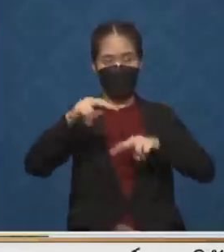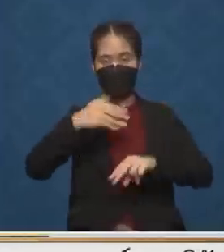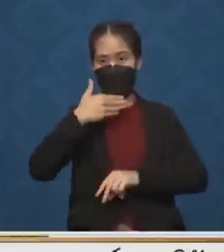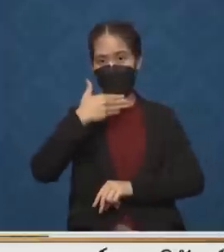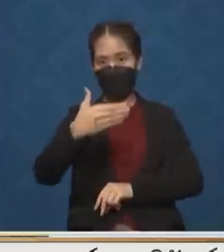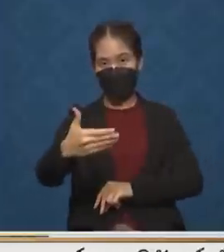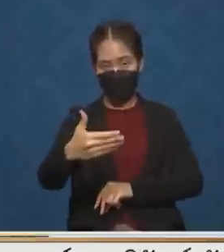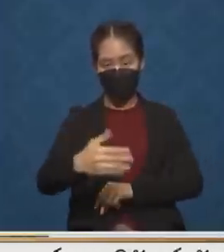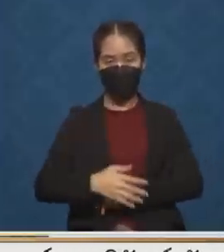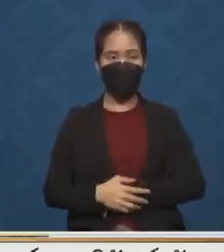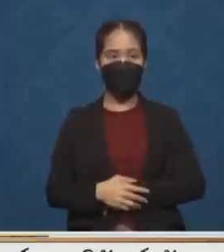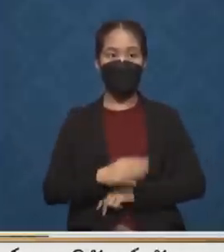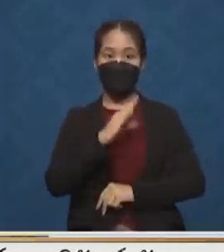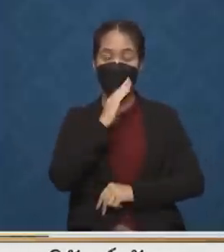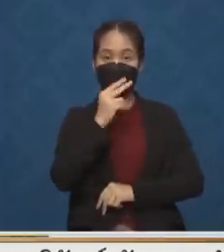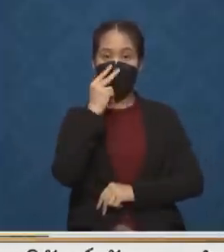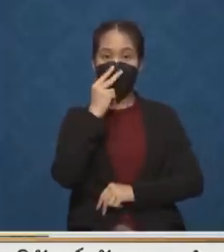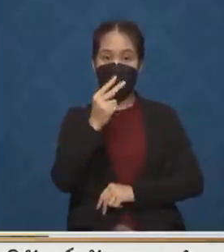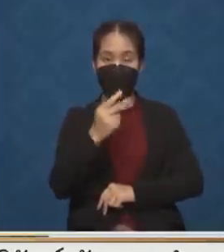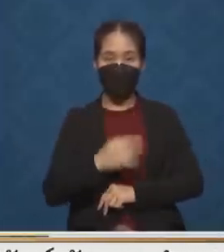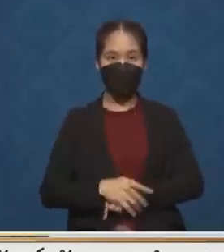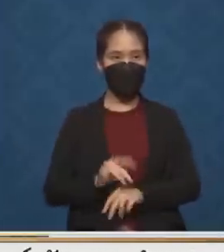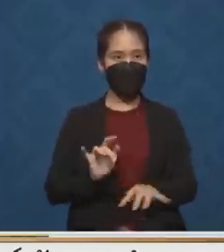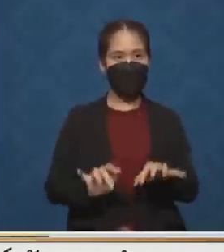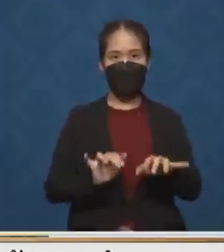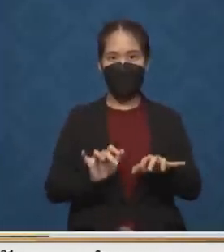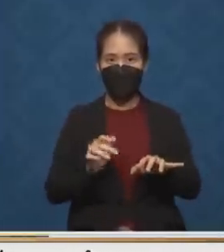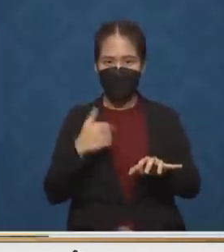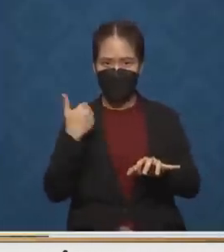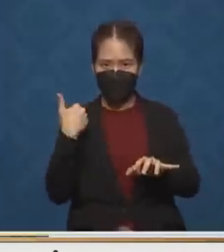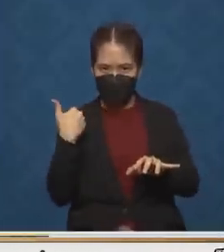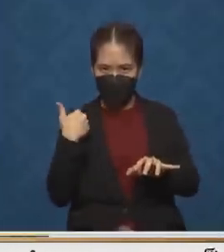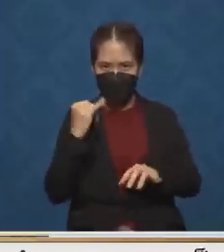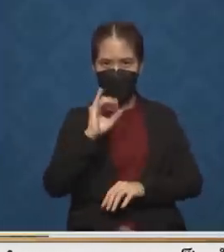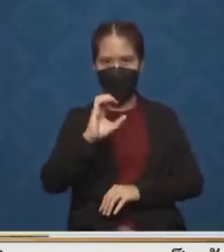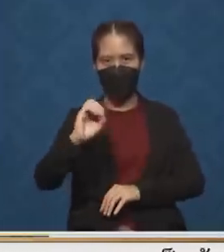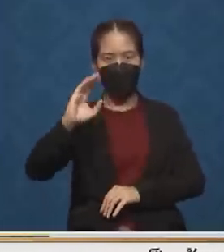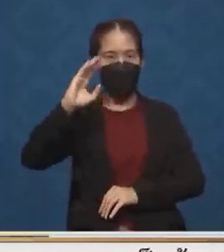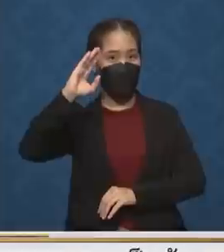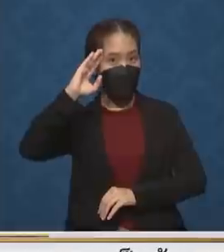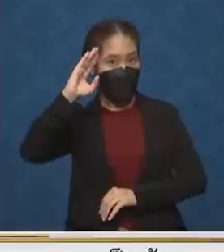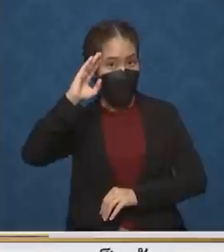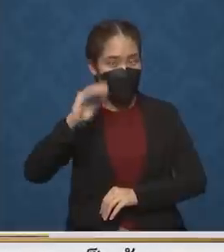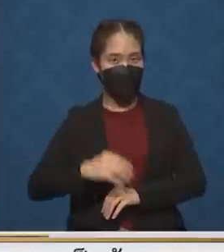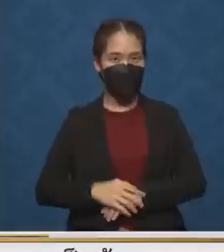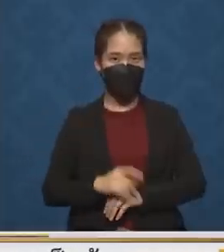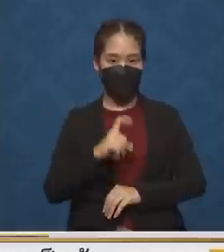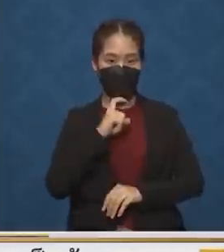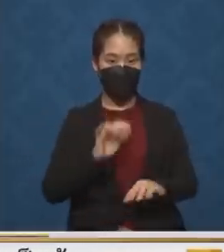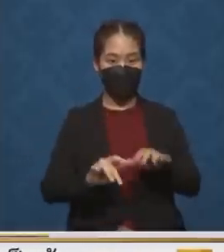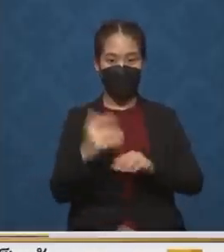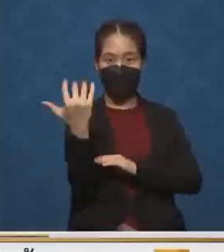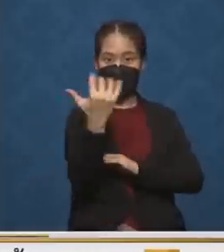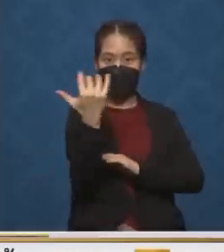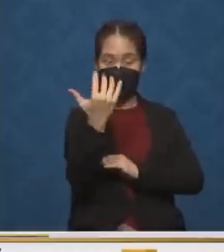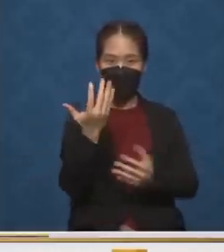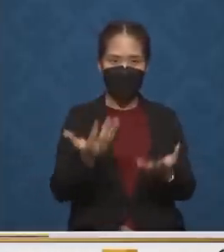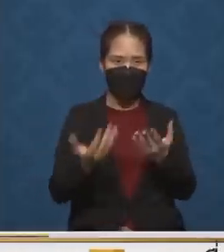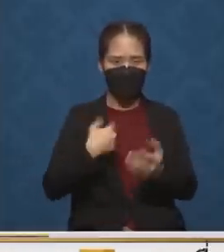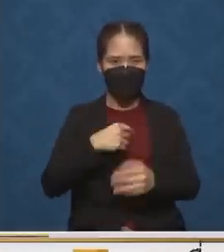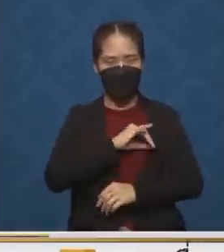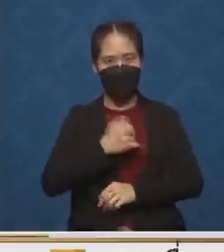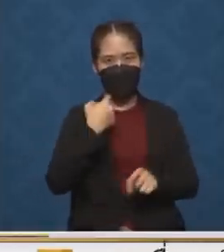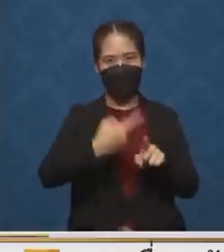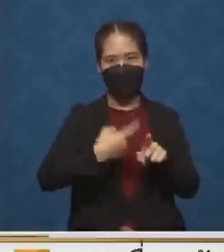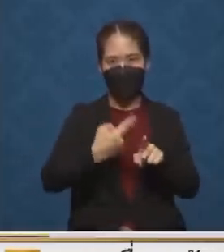นอกจากเราจะเห็นผลคบอรดน้ๆทหาร I.O.อีกไม่กี่เดือน หรืออาจจะไม่กี่วัน